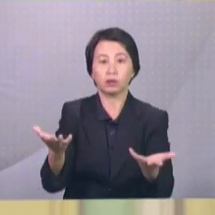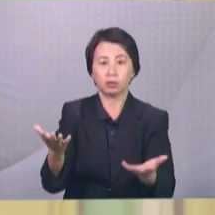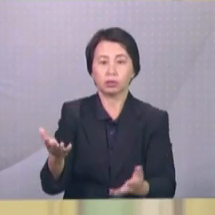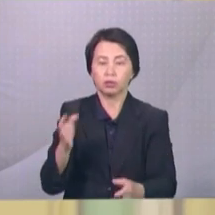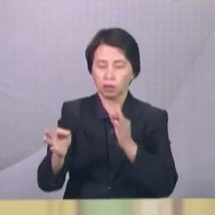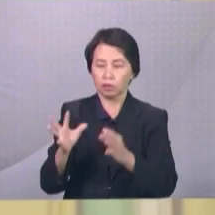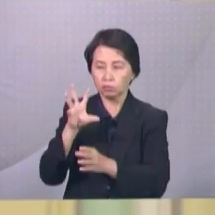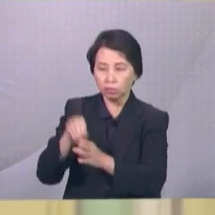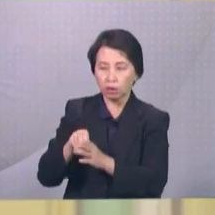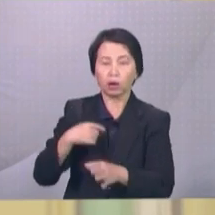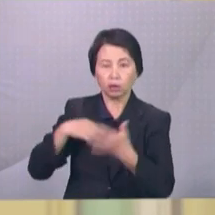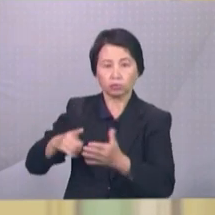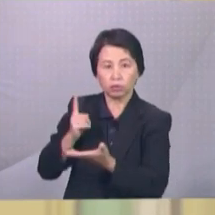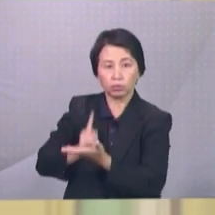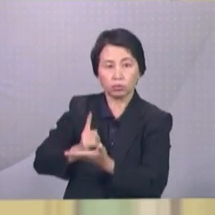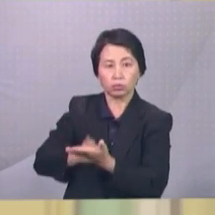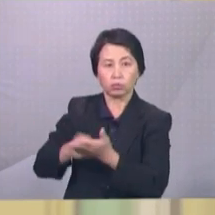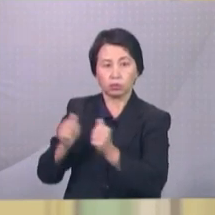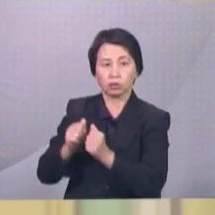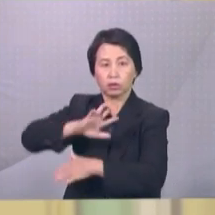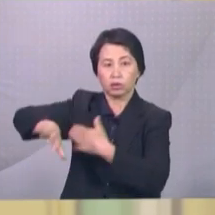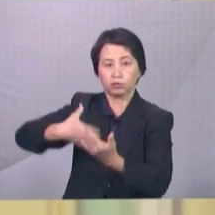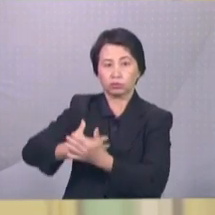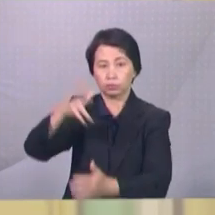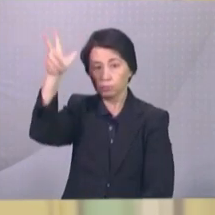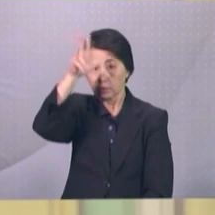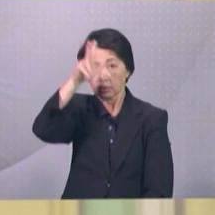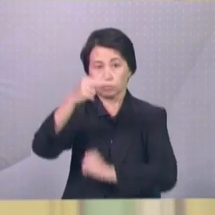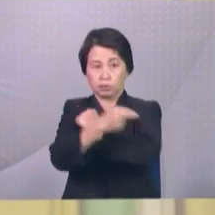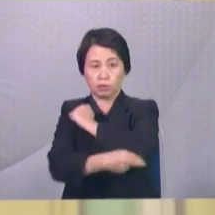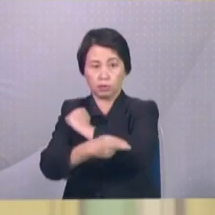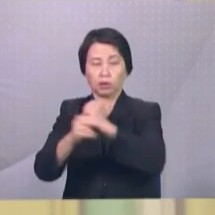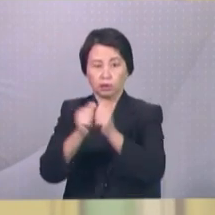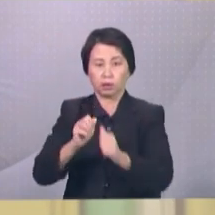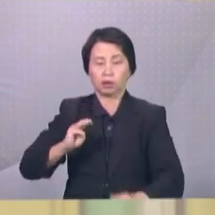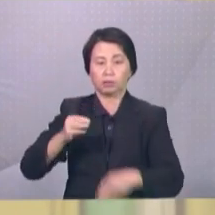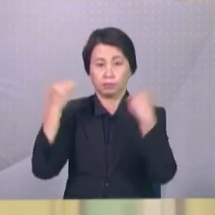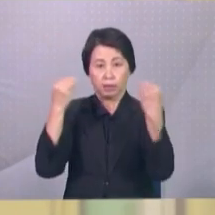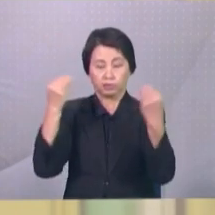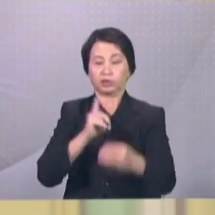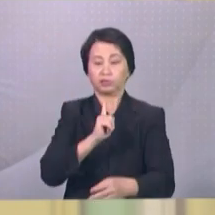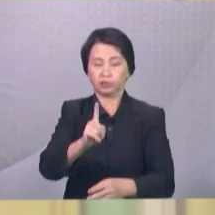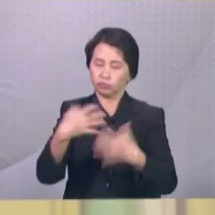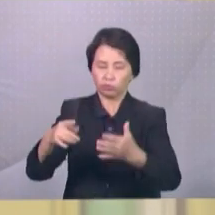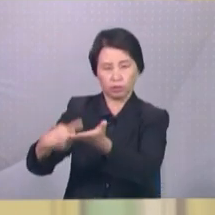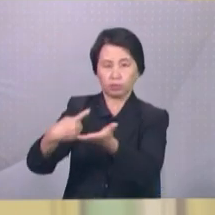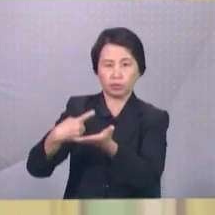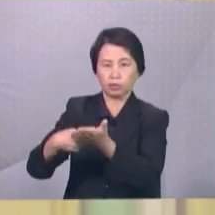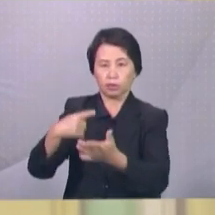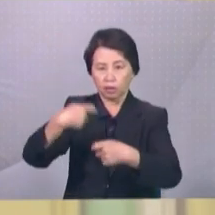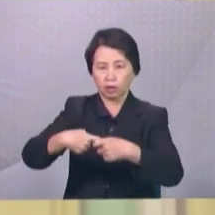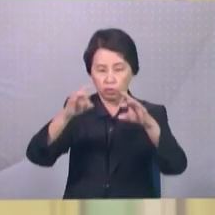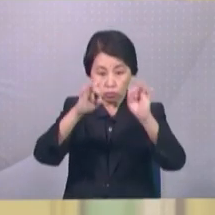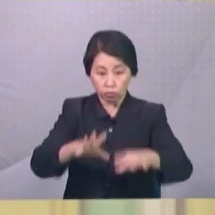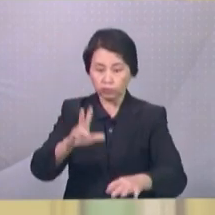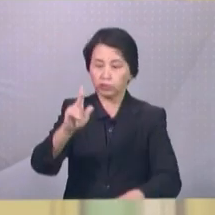libat urus, saya dah berbincang dengan hampir dengan semua kerajaan negeri dengan majlis agama khususnya berkaitan dengan ujian KAFA